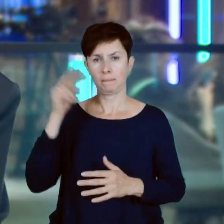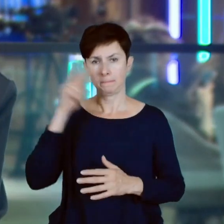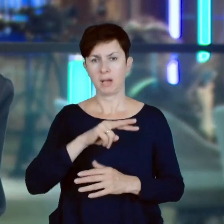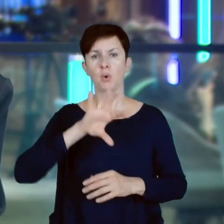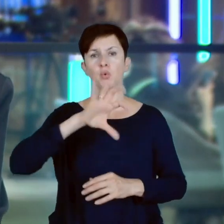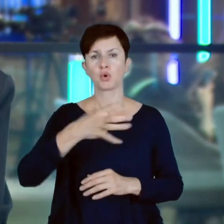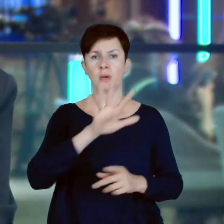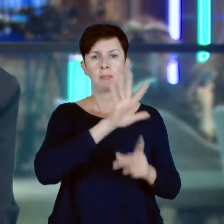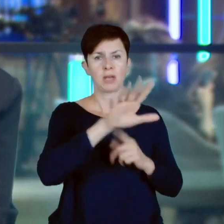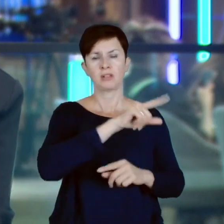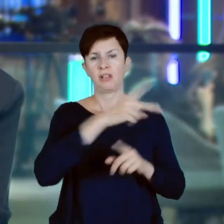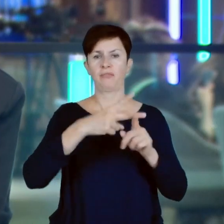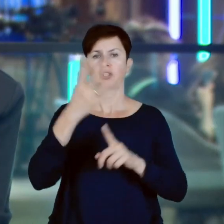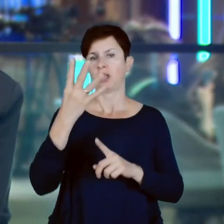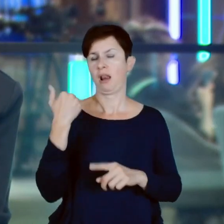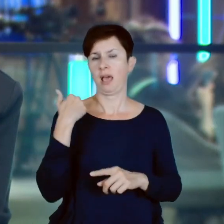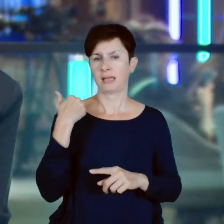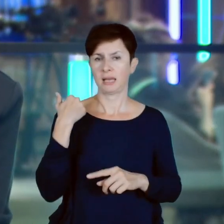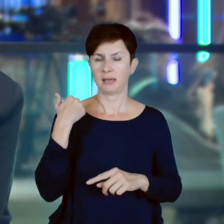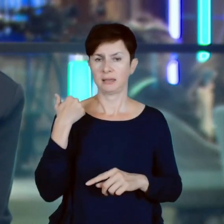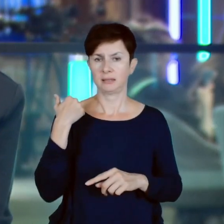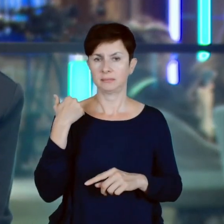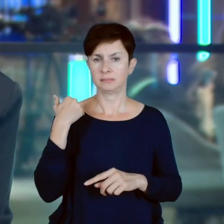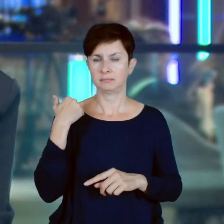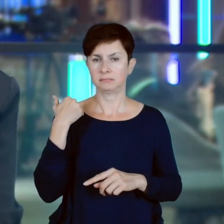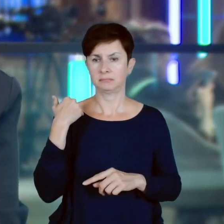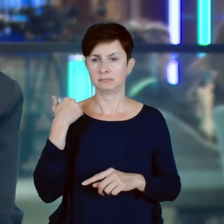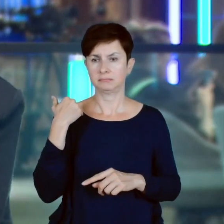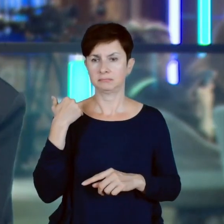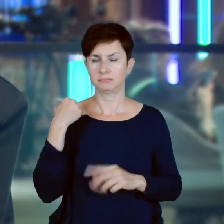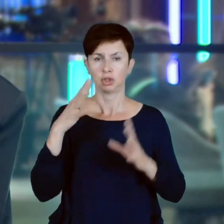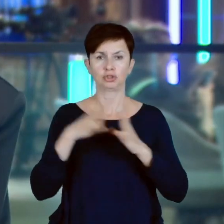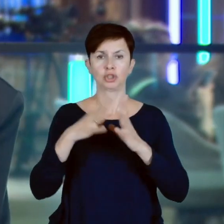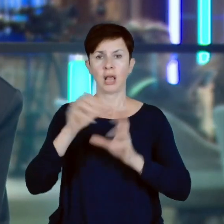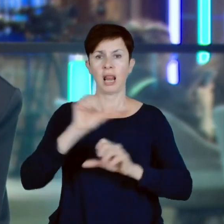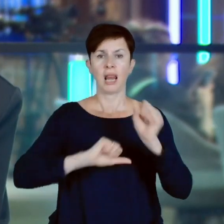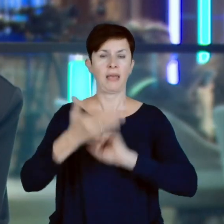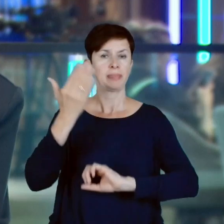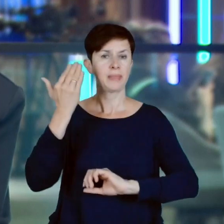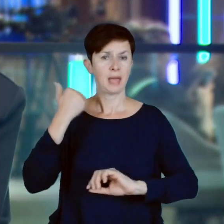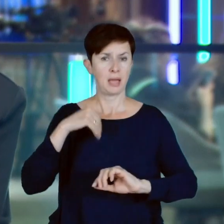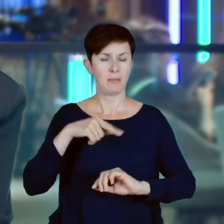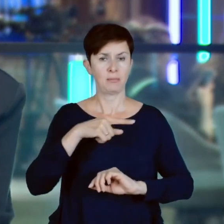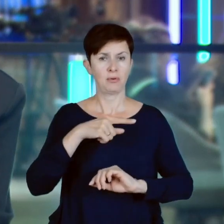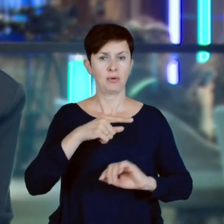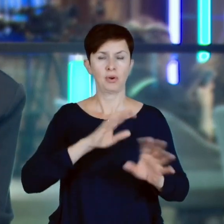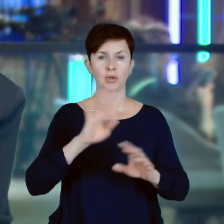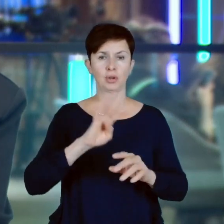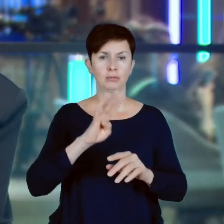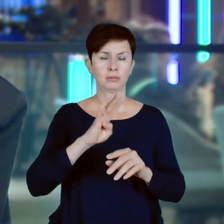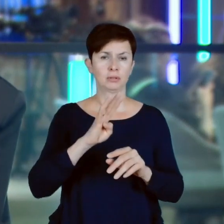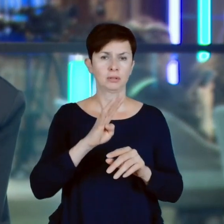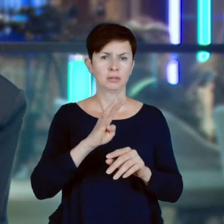grupę młodzieży, jeszcze 10 lat temu spędzali 140 40 minut około statystycznie